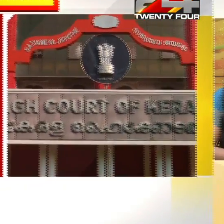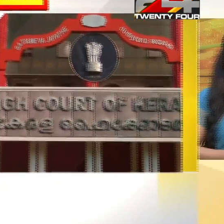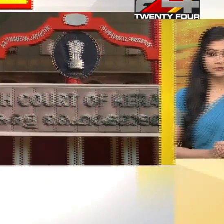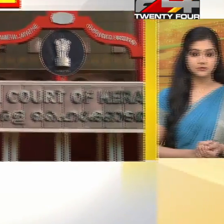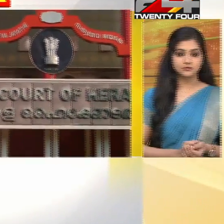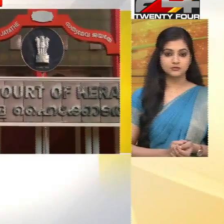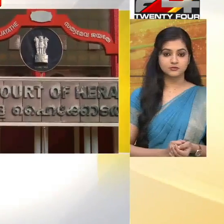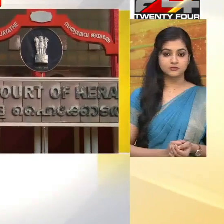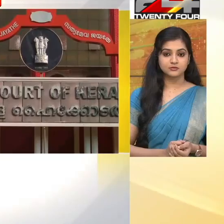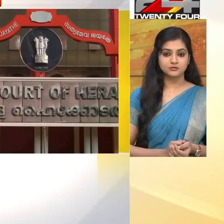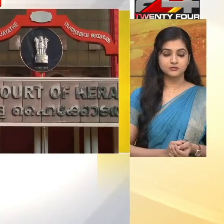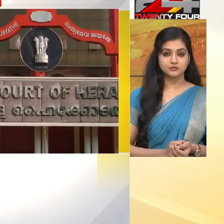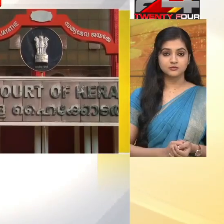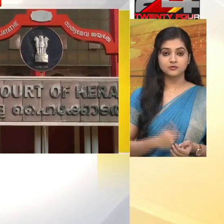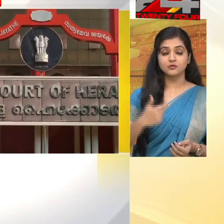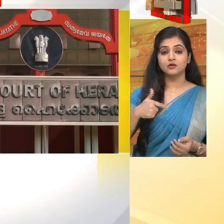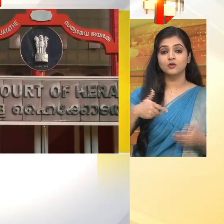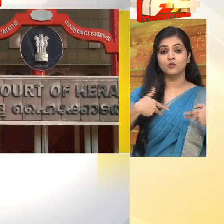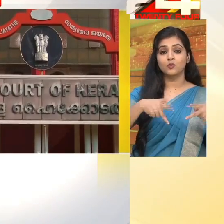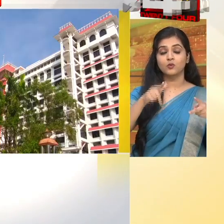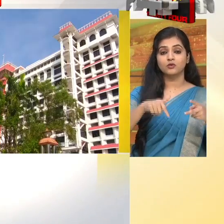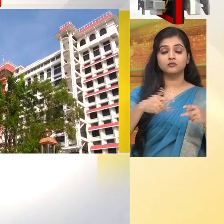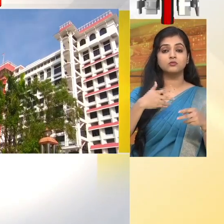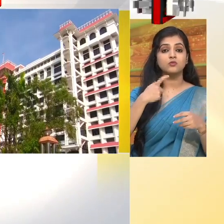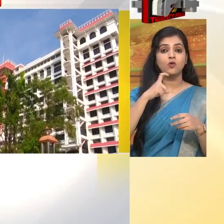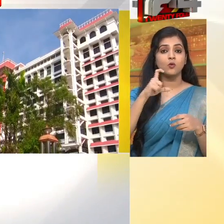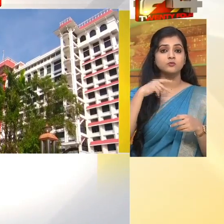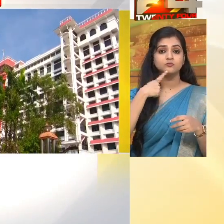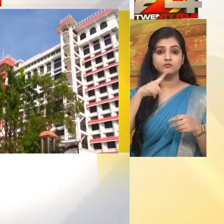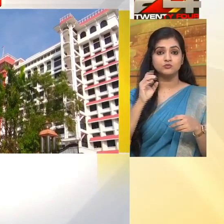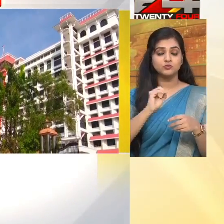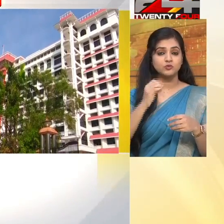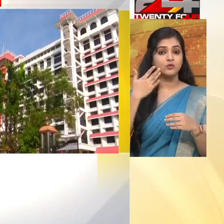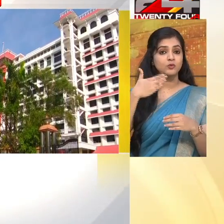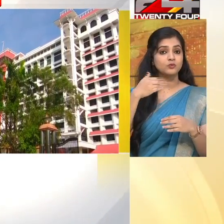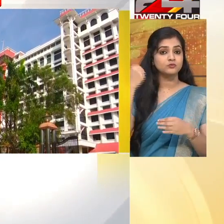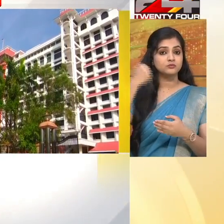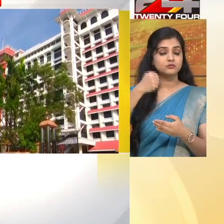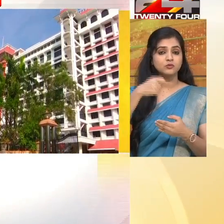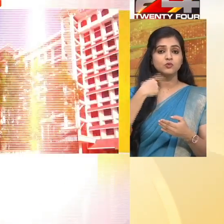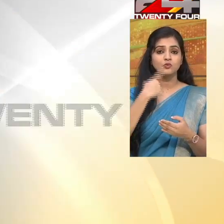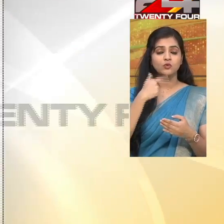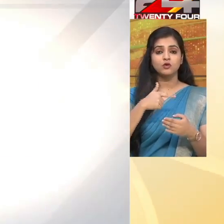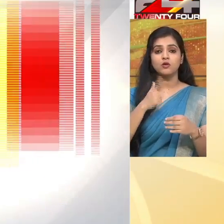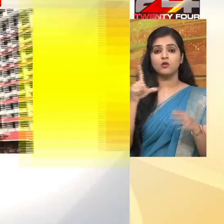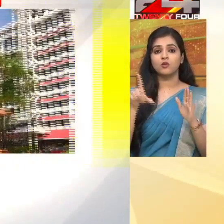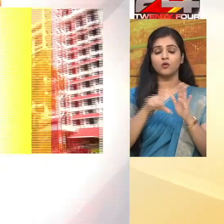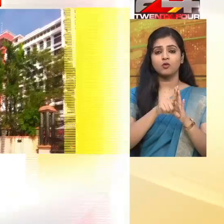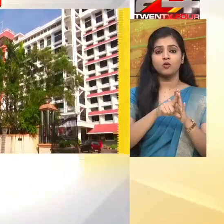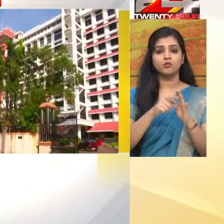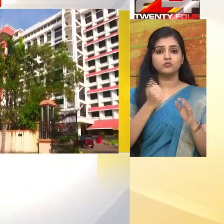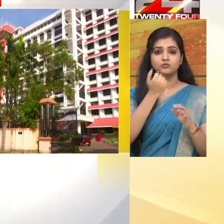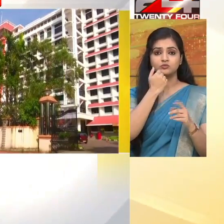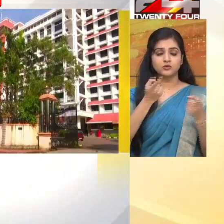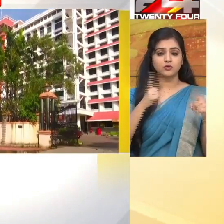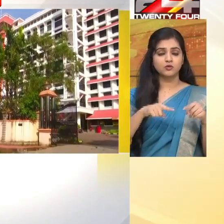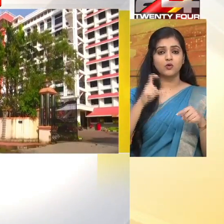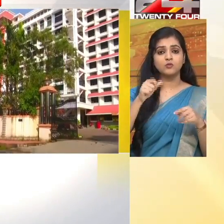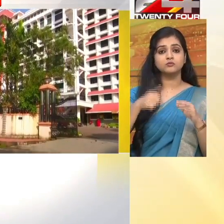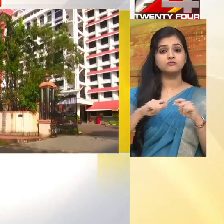കോർപ്പറേഷൻ അനുമതിക്ക് വിരുദ്ധമായി ഫുട്പാത്തിൽ കൊടിതോരണങ്ങൾ സ്ഥാപിച്ചത് എങ്ങനെയാണ്? നിയമലംഘനങ്ങളുടെ നേരെ കോർപ്പറേഷൻ കണ്ണടച്ചത്